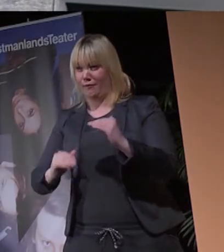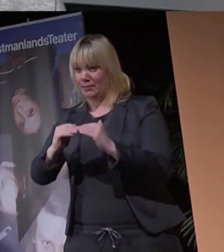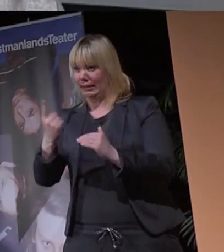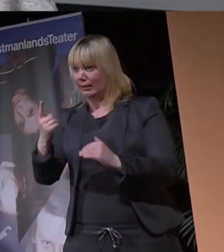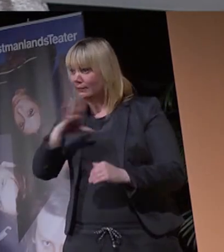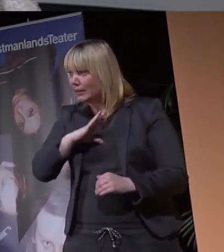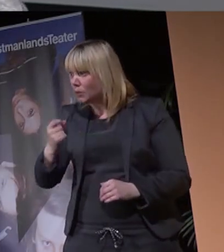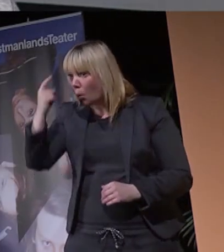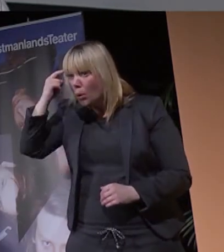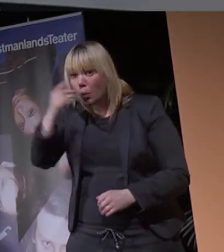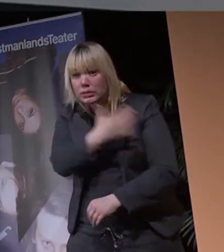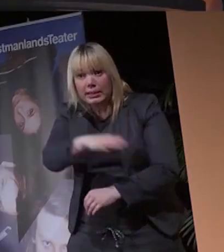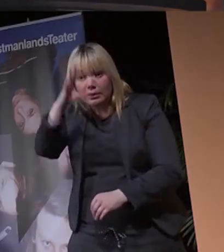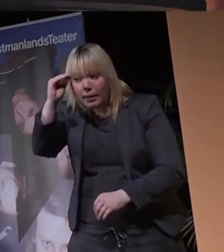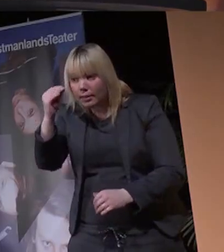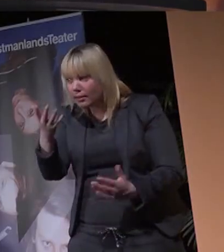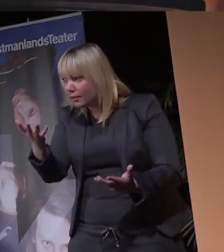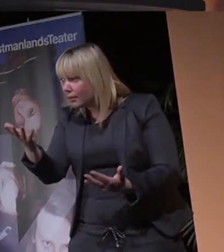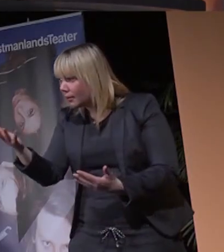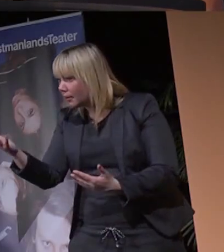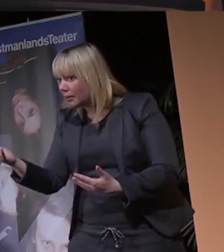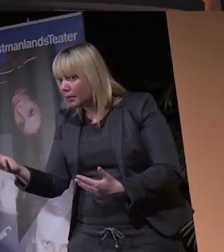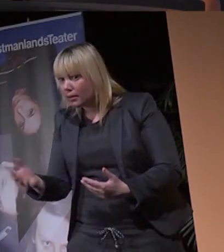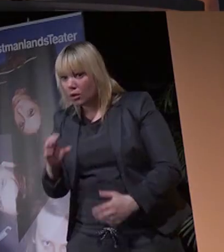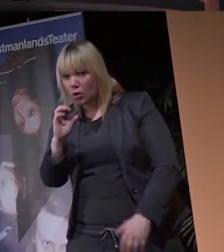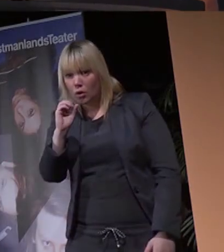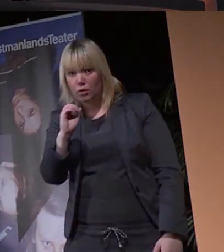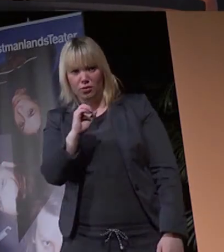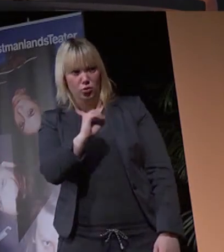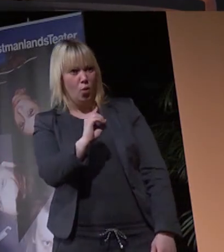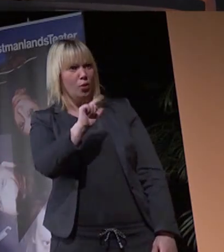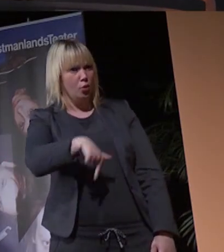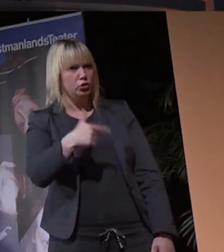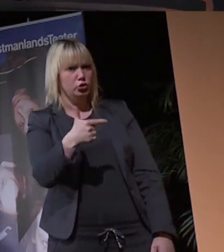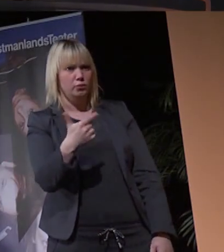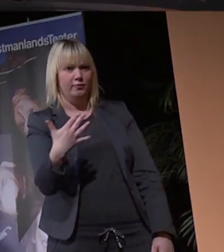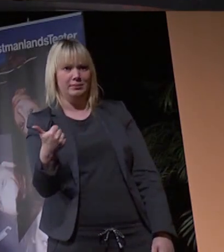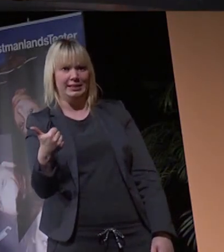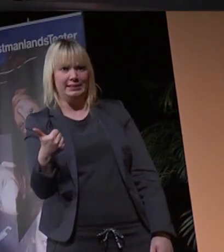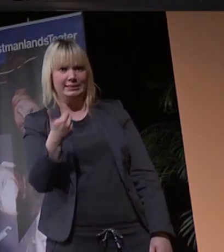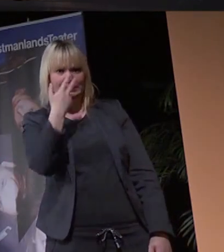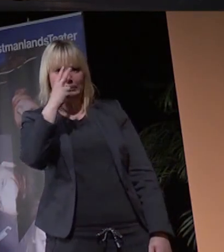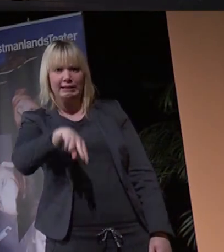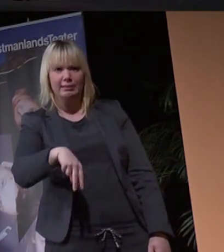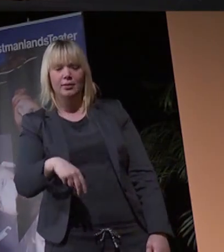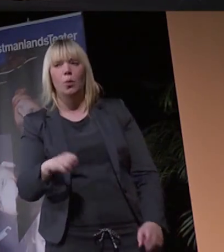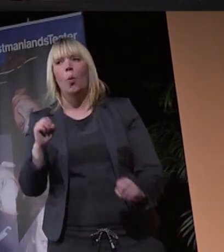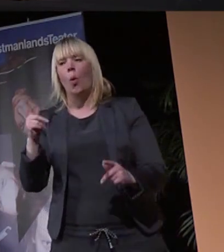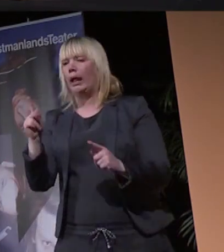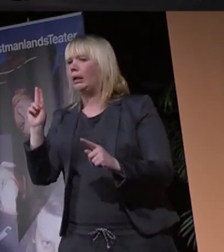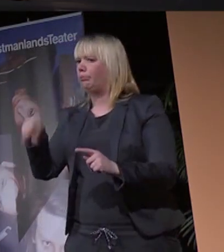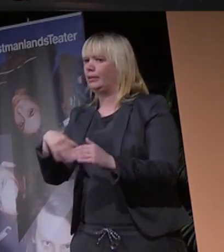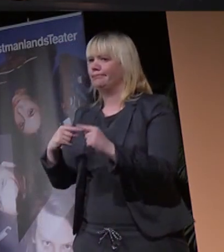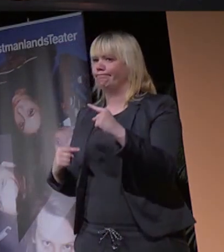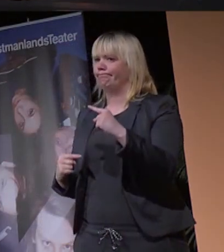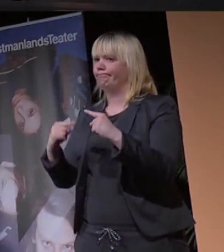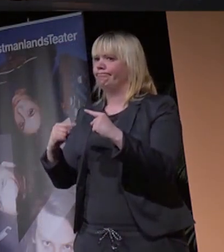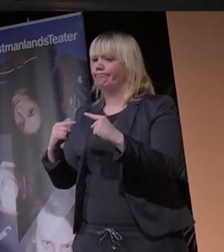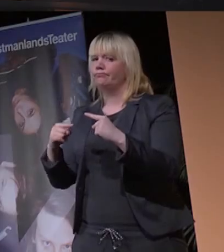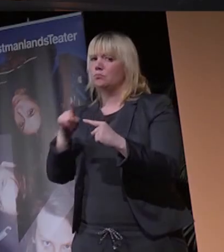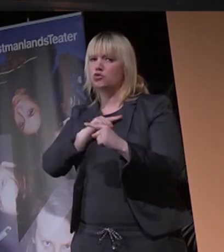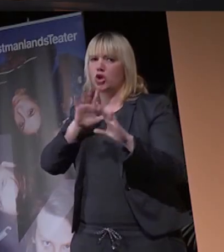siffror från finansministern men också från arbetsmarknadsministern, hur landet ser ut. Så att det här är en ständig medveten och det påminner jag förstås finansministern om. Så vi kan